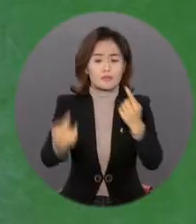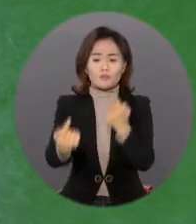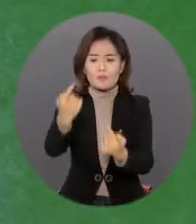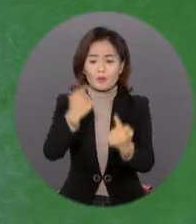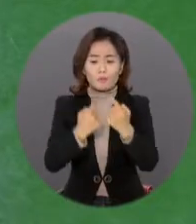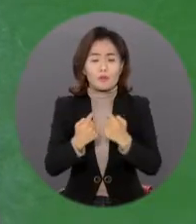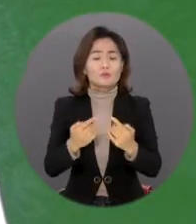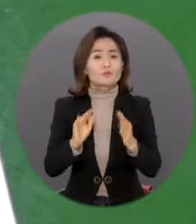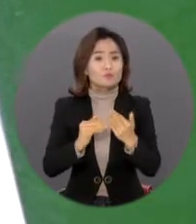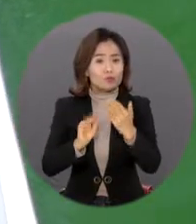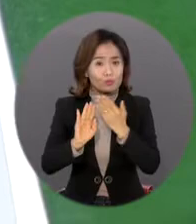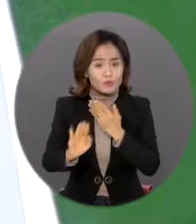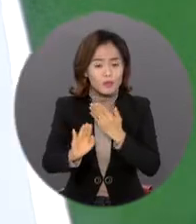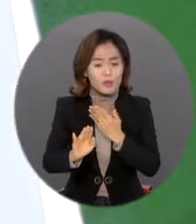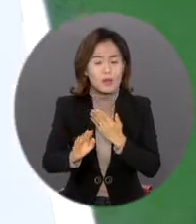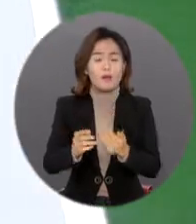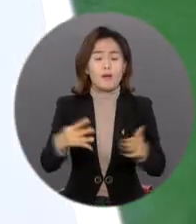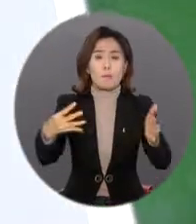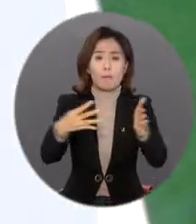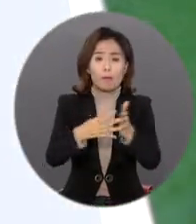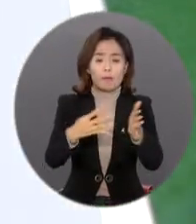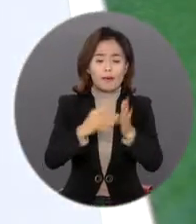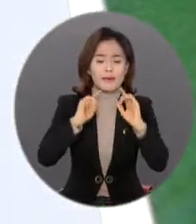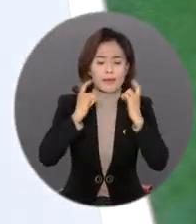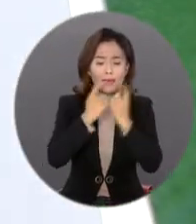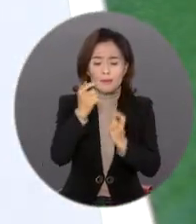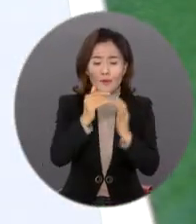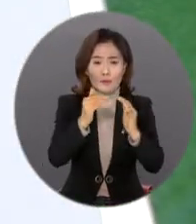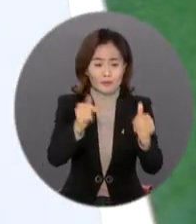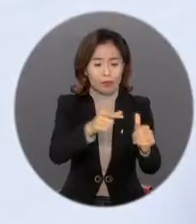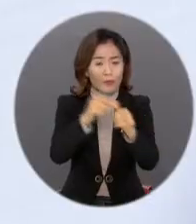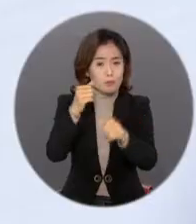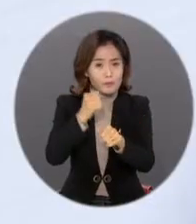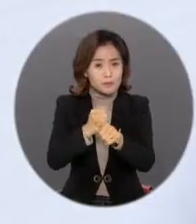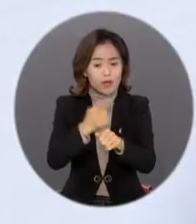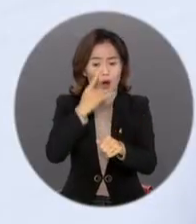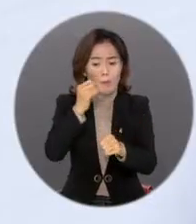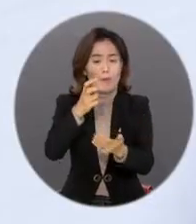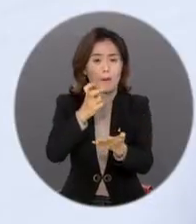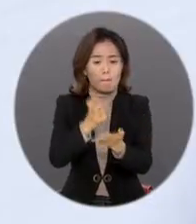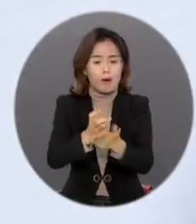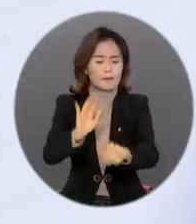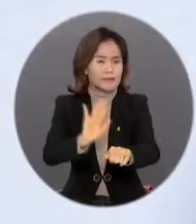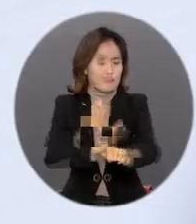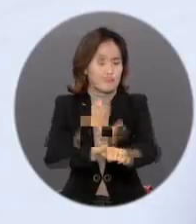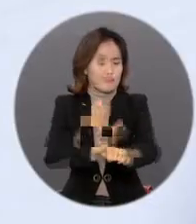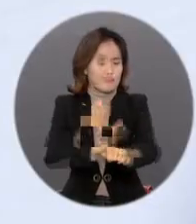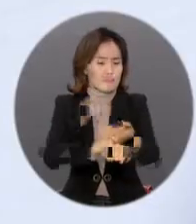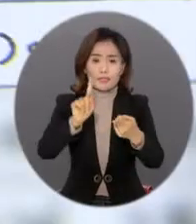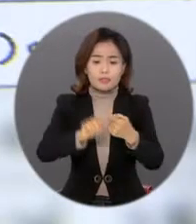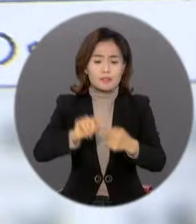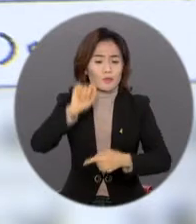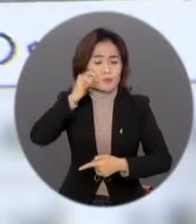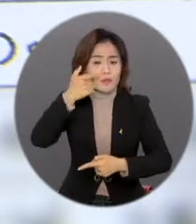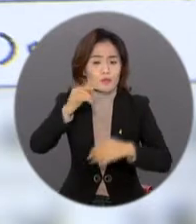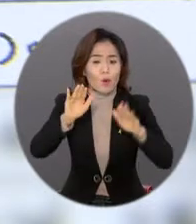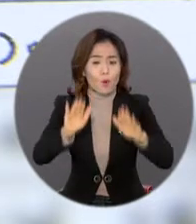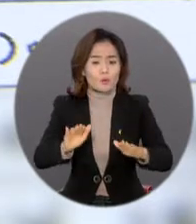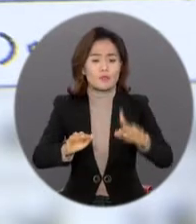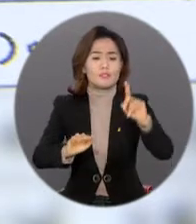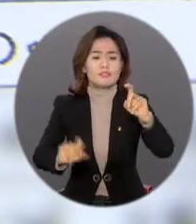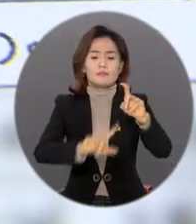신청 접수를 받고 법무법인이나 개인 변호사를 선임해 헌법재판소 위헌 결정으로부터 6개월이 되는